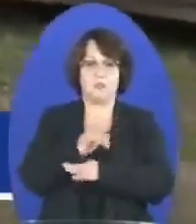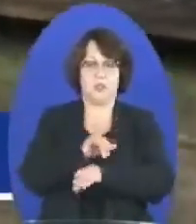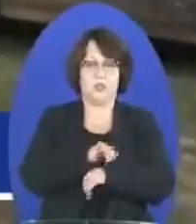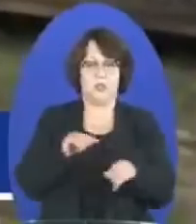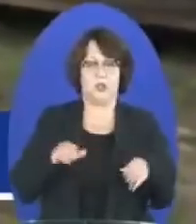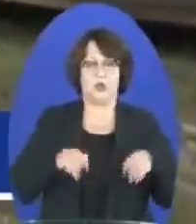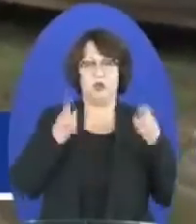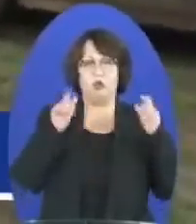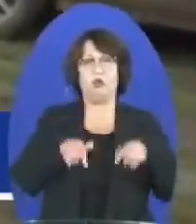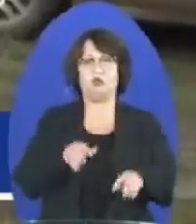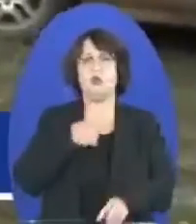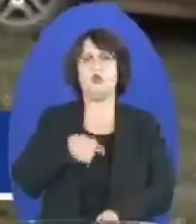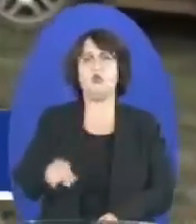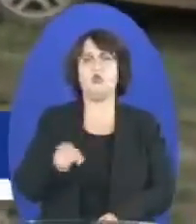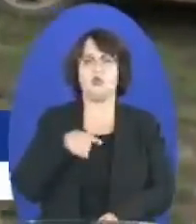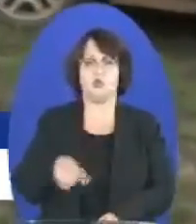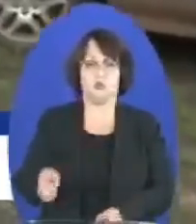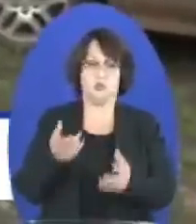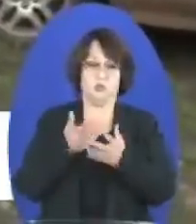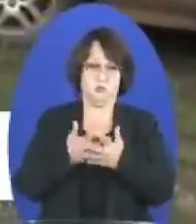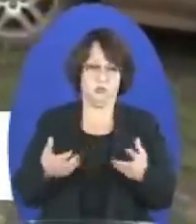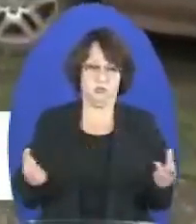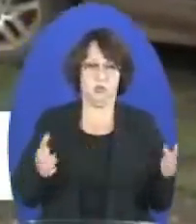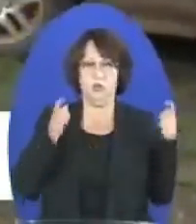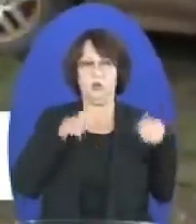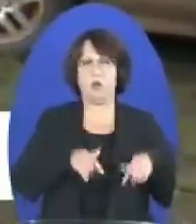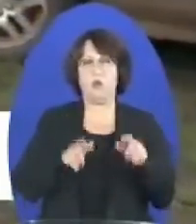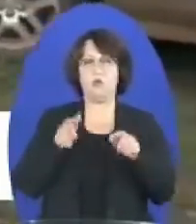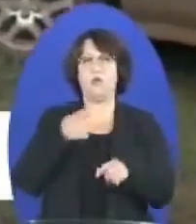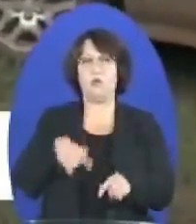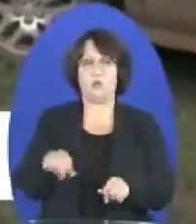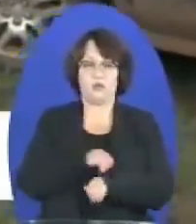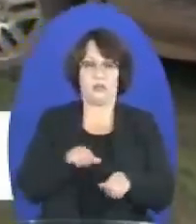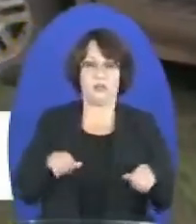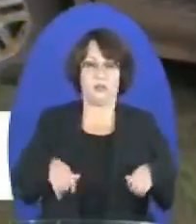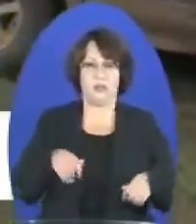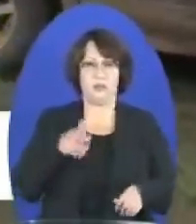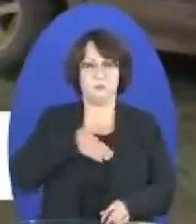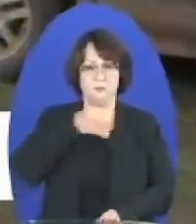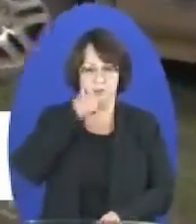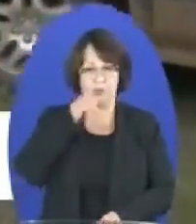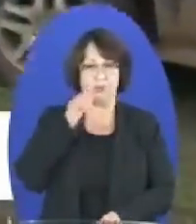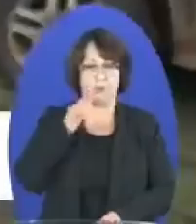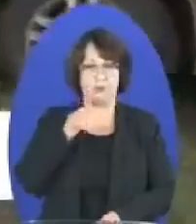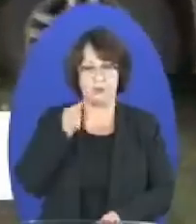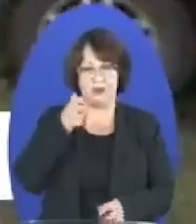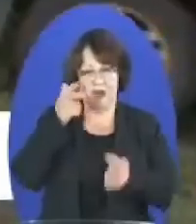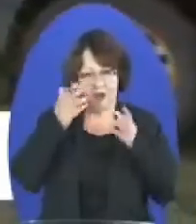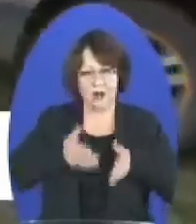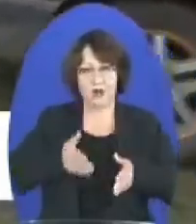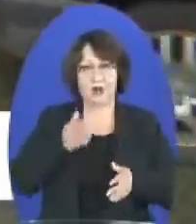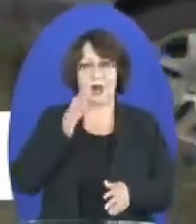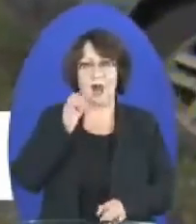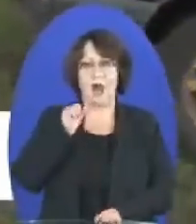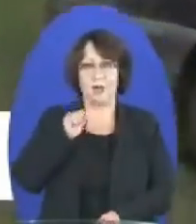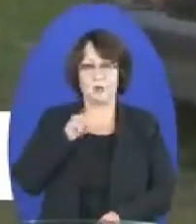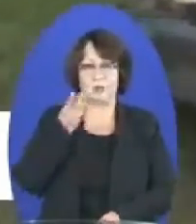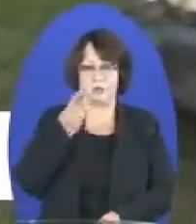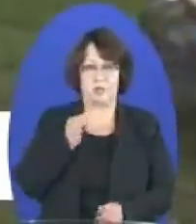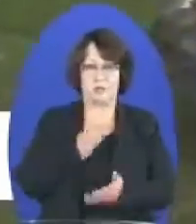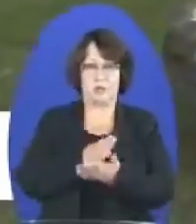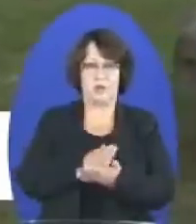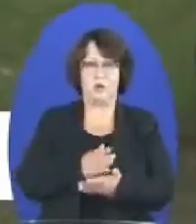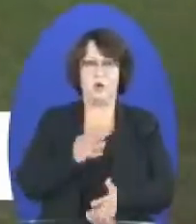голдгоо амрах нь бол илбэг байгаа. Тийм учраас яг нь голдгоо амарч байгаа иргэдийн хувьд бол аюулгүй байдлаа нэгдүгээр хангах бол маш чухал юм а гэдэг зүйлийг одоо онцгой